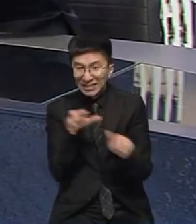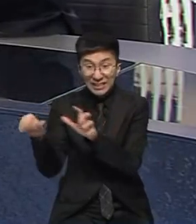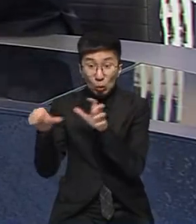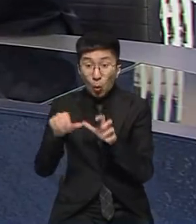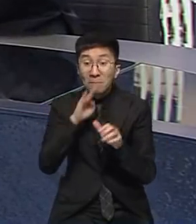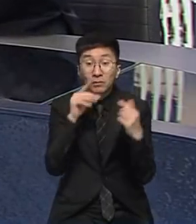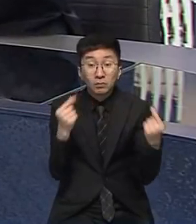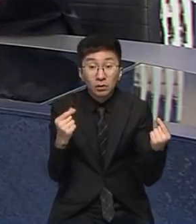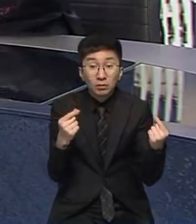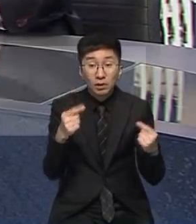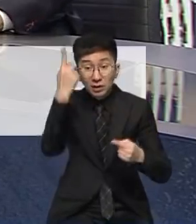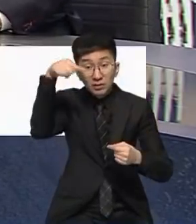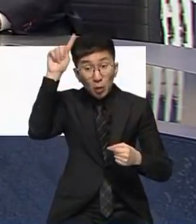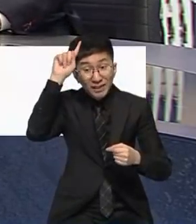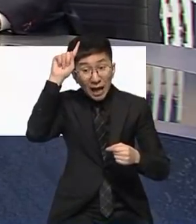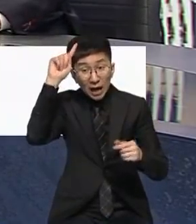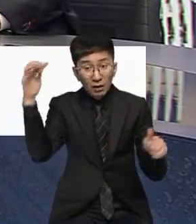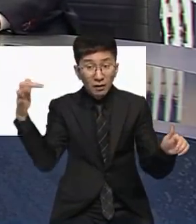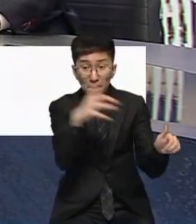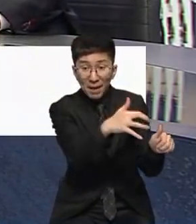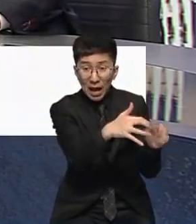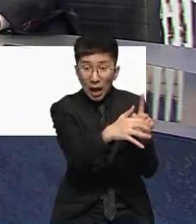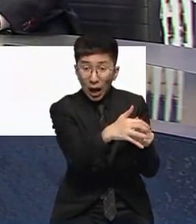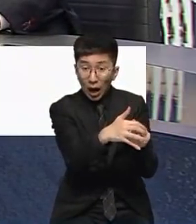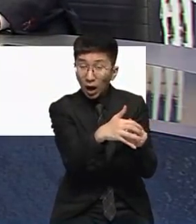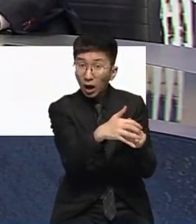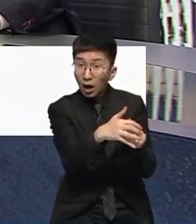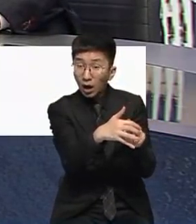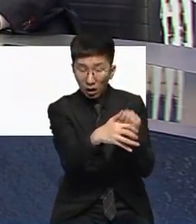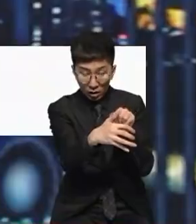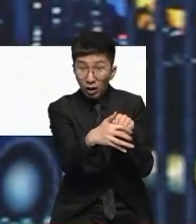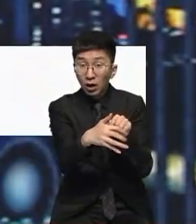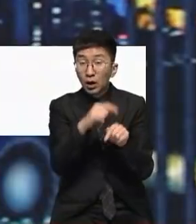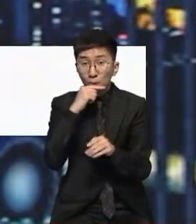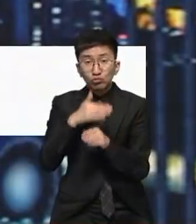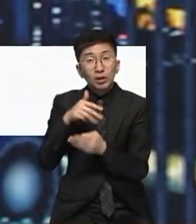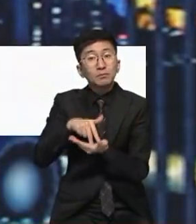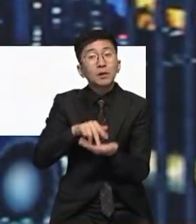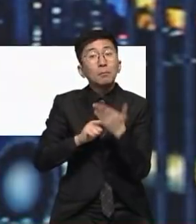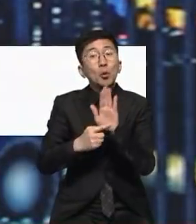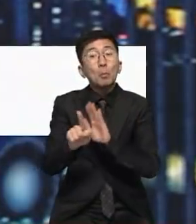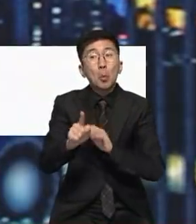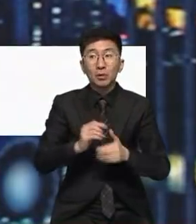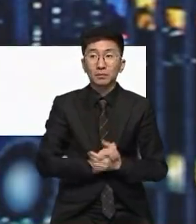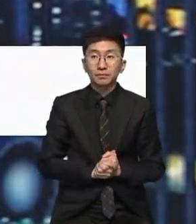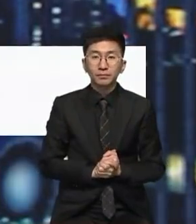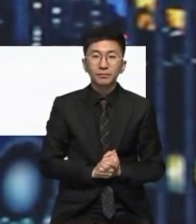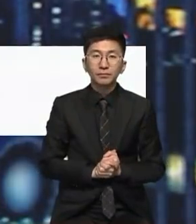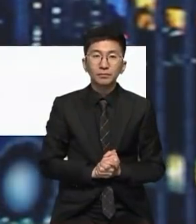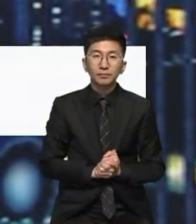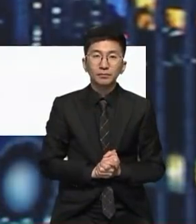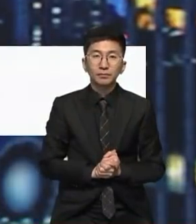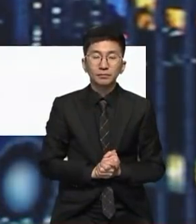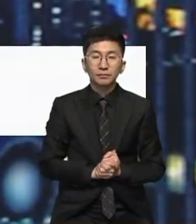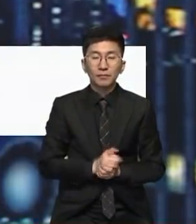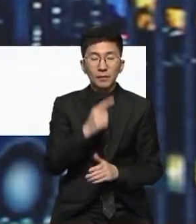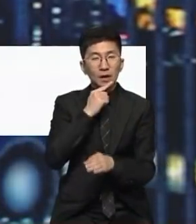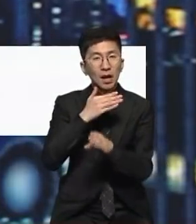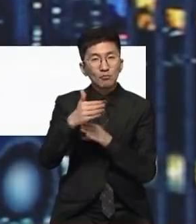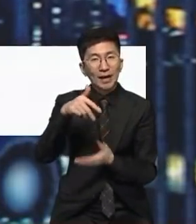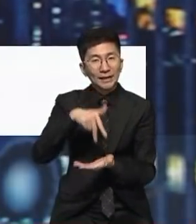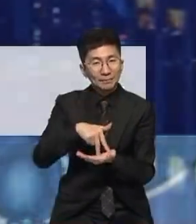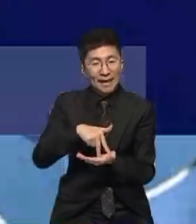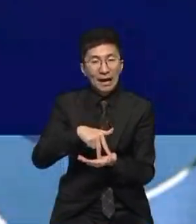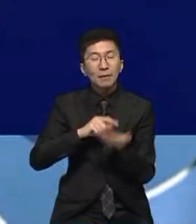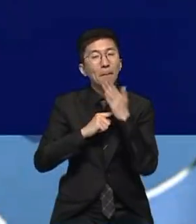그럼 러시아 침공에 대해서 공식적으로 입장을 낸게 있습니까? 네, 그제 북한 외무성 홈페이지에 개인 명의로 이런 글이